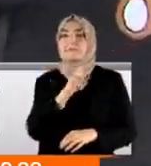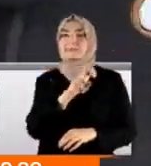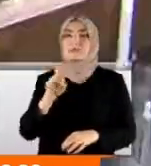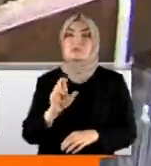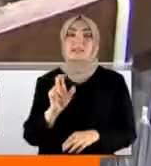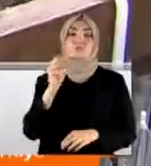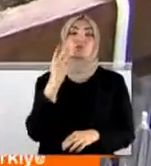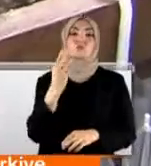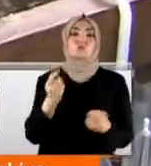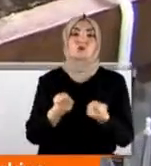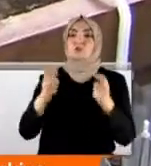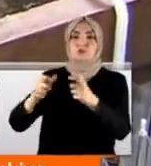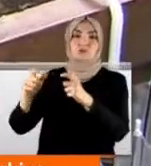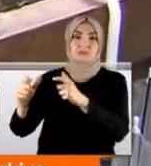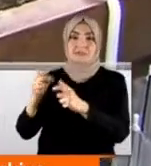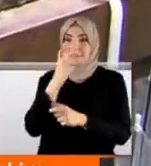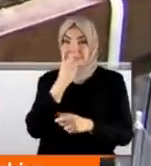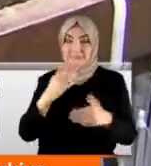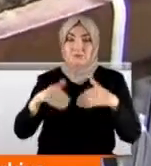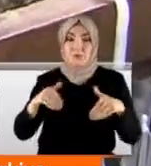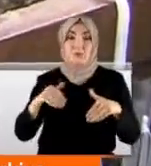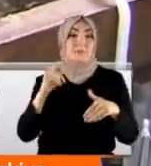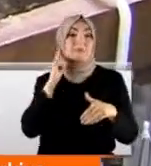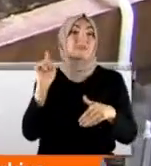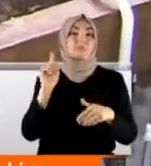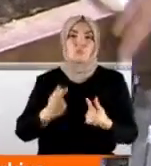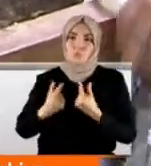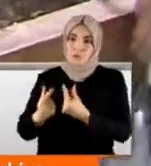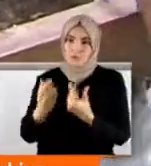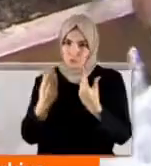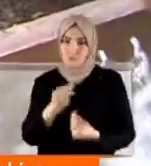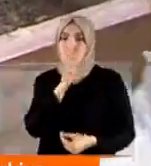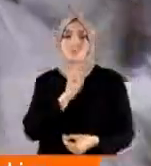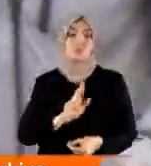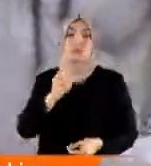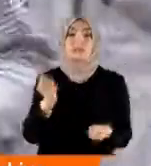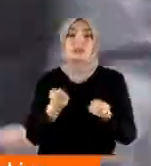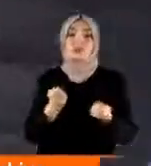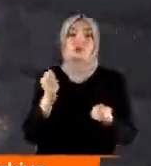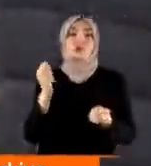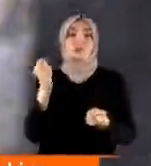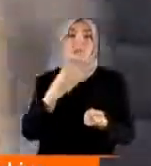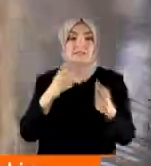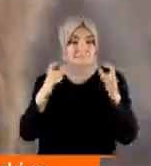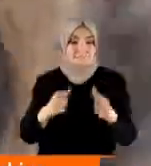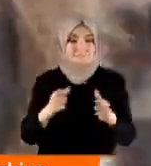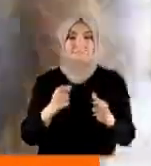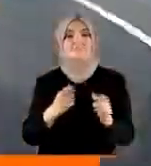36.873 iş yeri tedbirlere uymadığı için uyarıldı. 107 iş yeri ise faaliyetten men edildi.